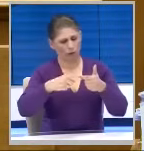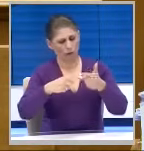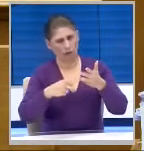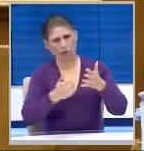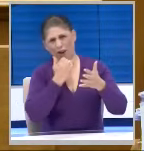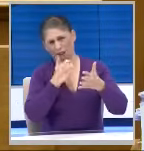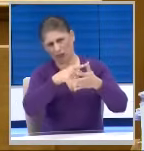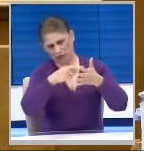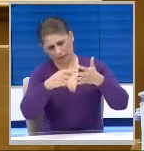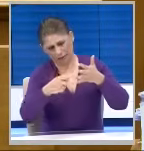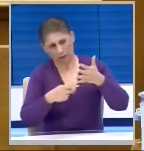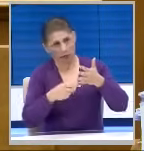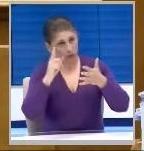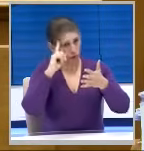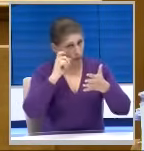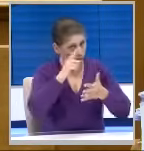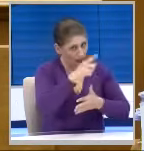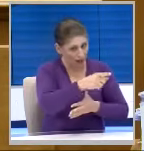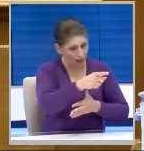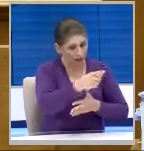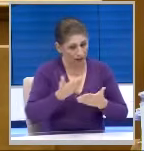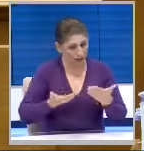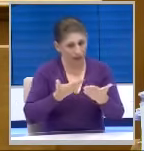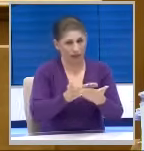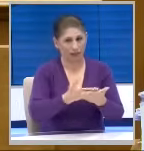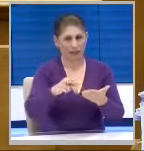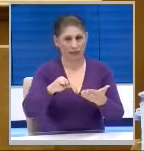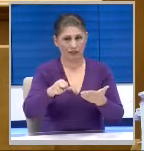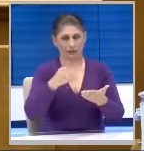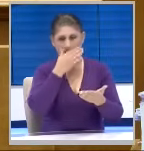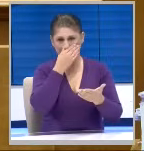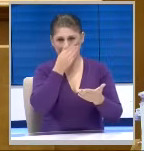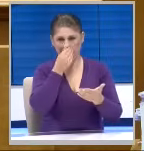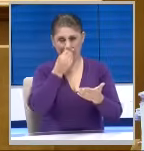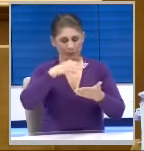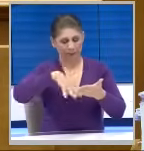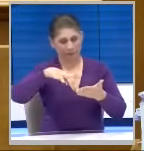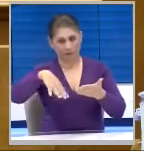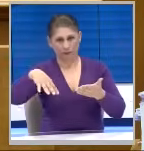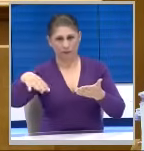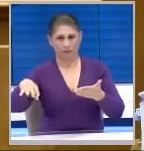γνωρίζατε και θα και θα καταθέσω σχετικά τις